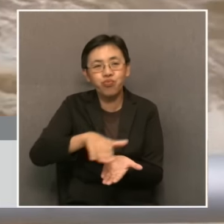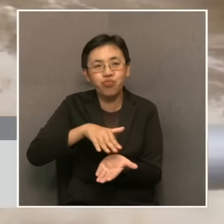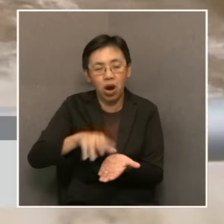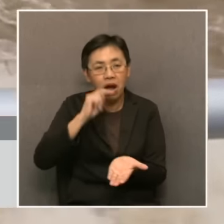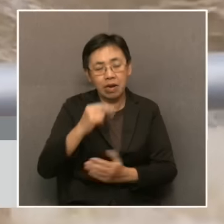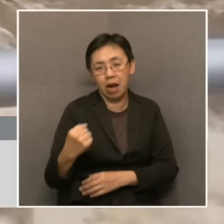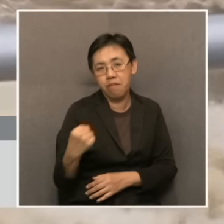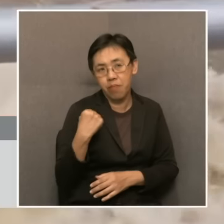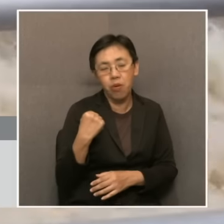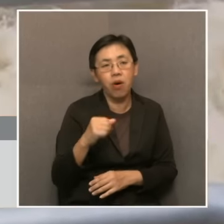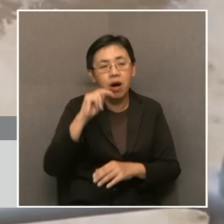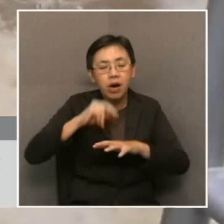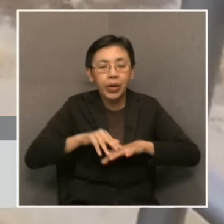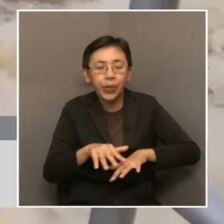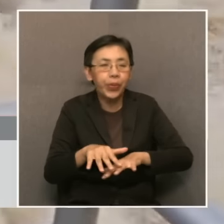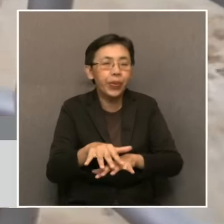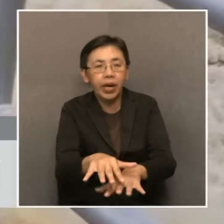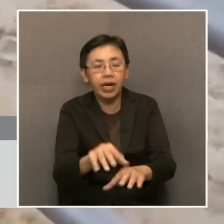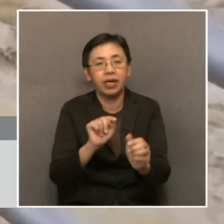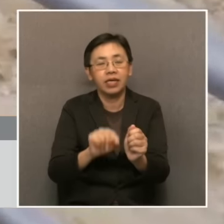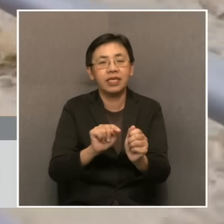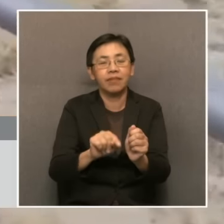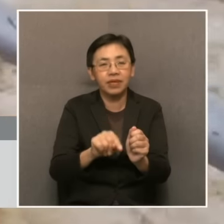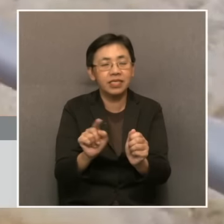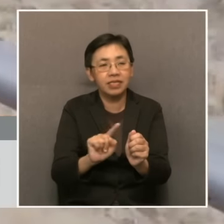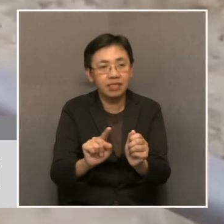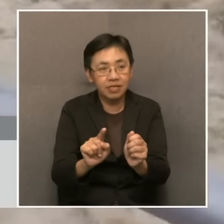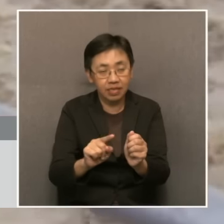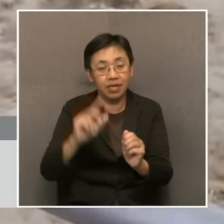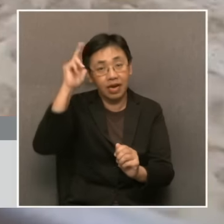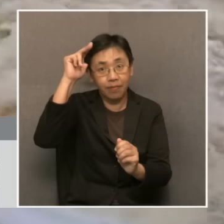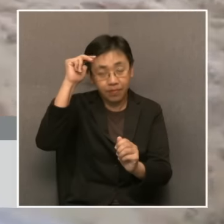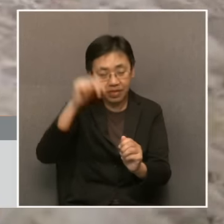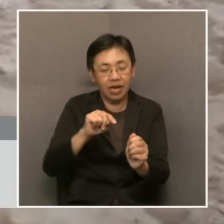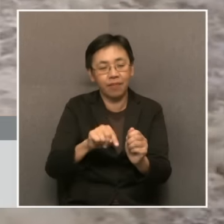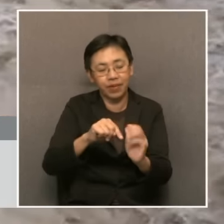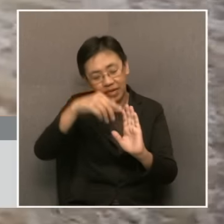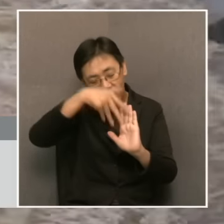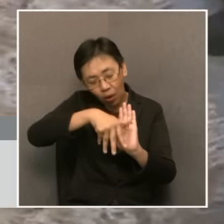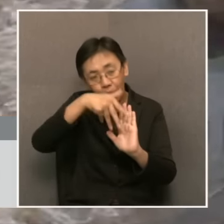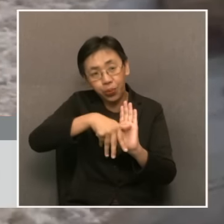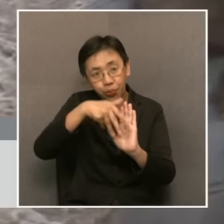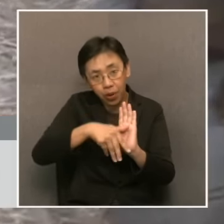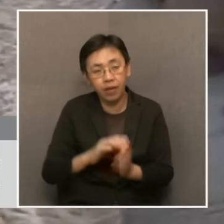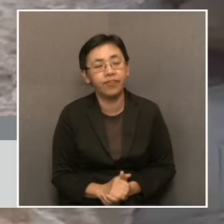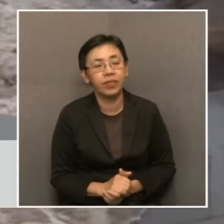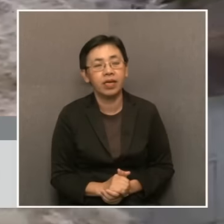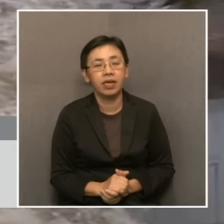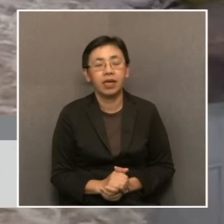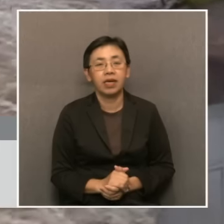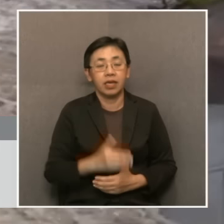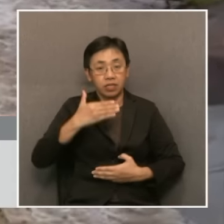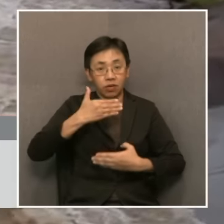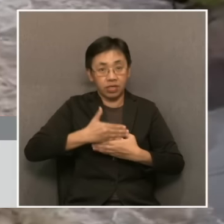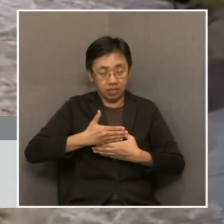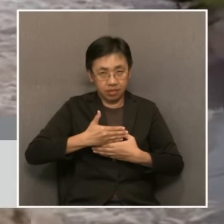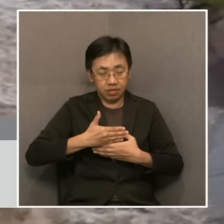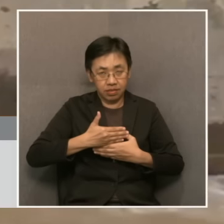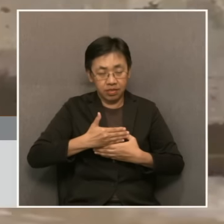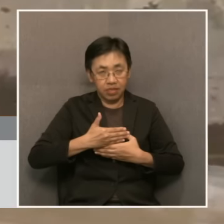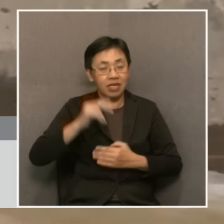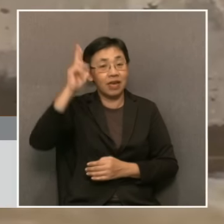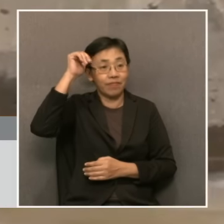รงและจะไหลลงสู่พื้นที่อำเภอตอนใต้ของจังหวัดลำปางสำหรับมวลน้ำก้อนนี้มาจากเขื่อนหลักพื้นที่ตอนบนของจังห